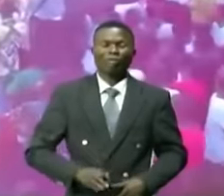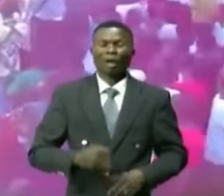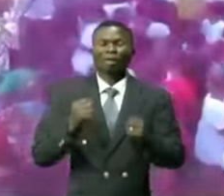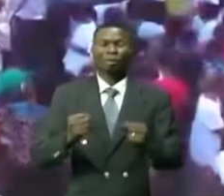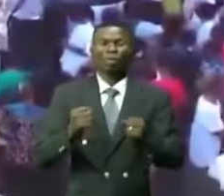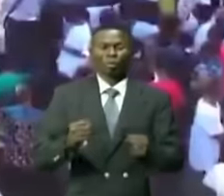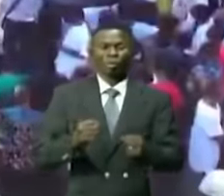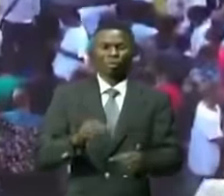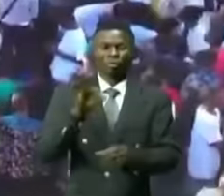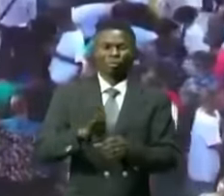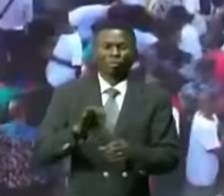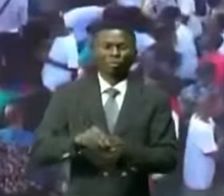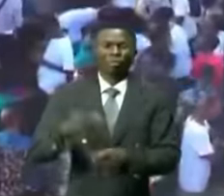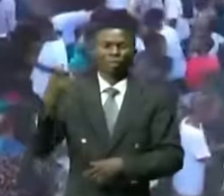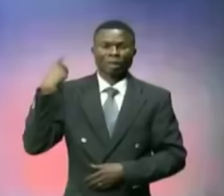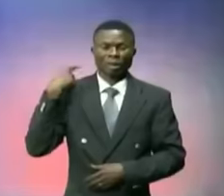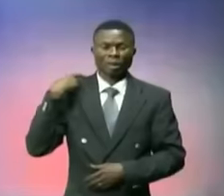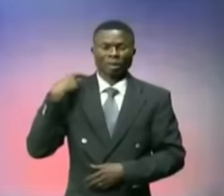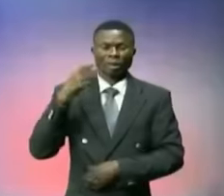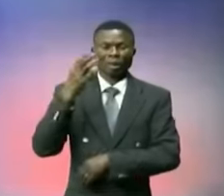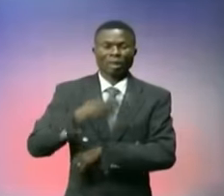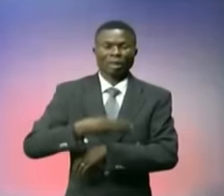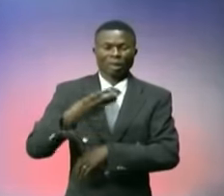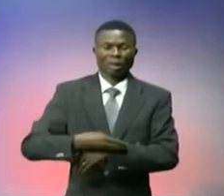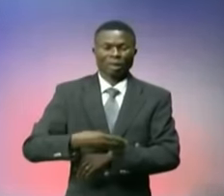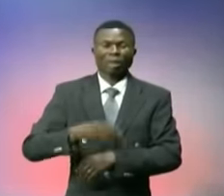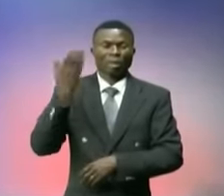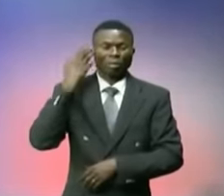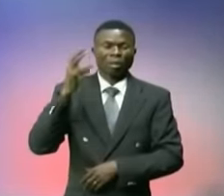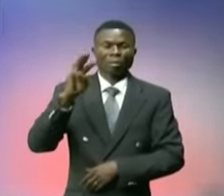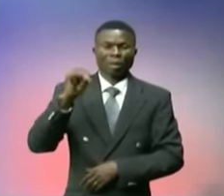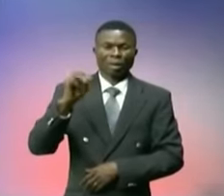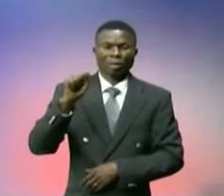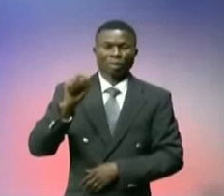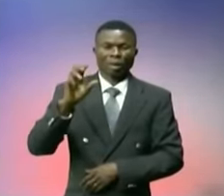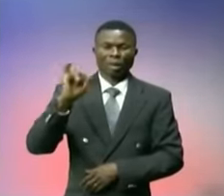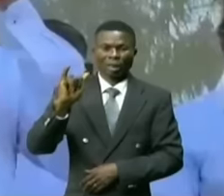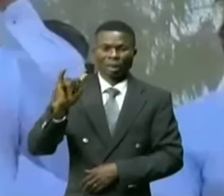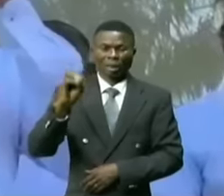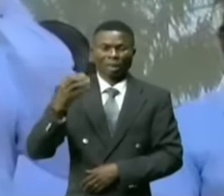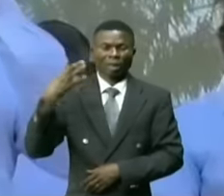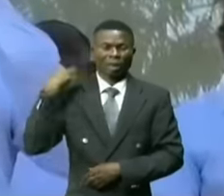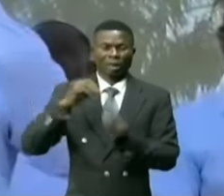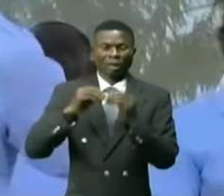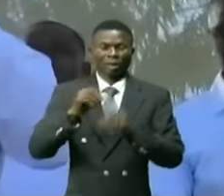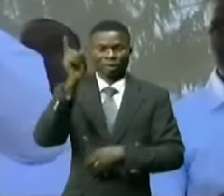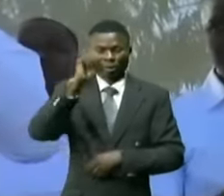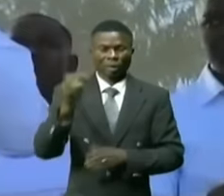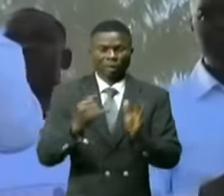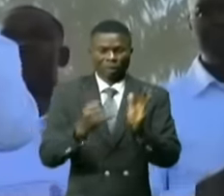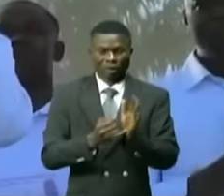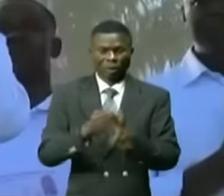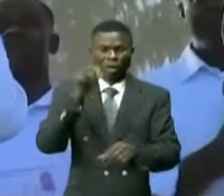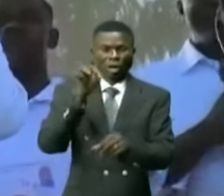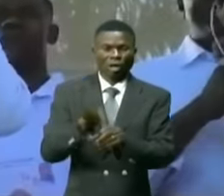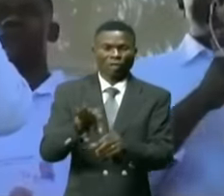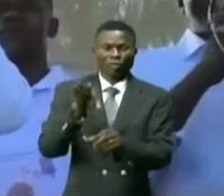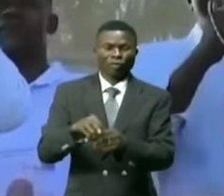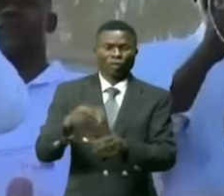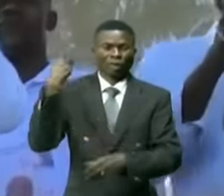À l'élection législative Moamba, honorable Mayomambeke, candidat numéro 36. Pour voter dans le député national.